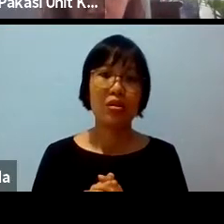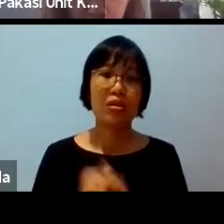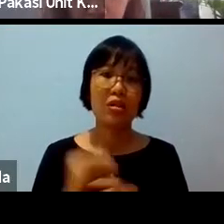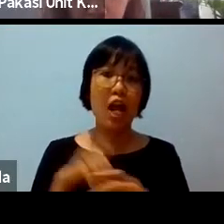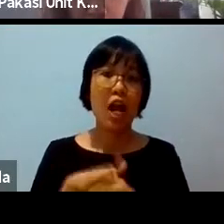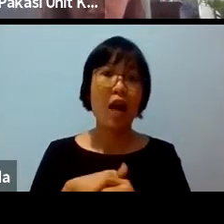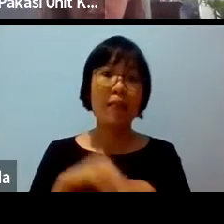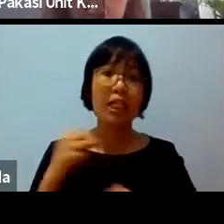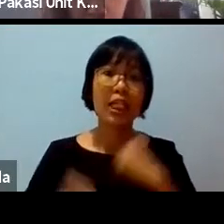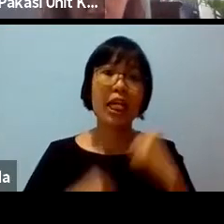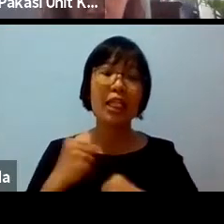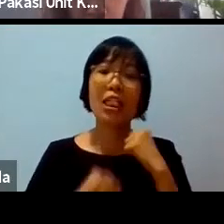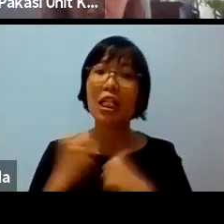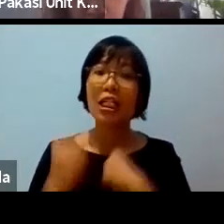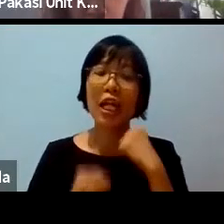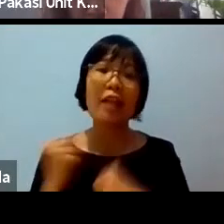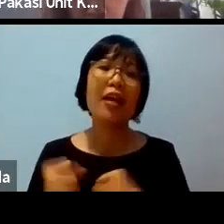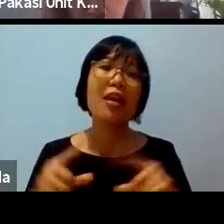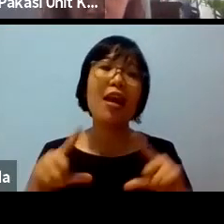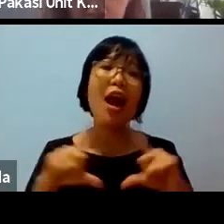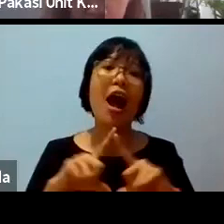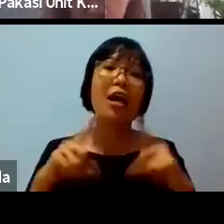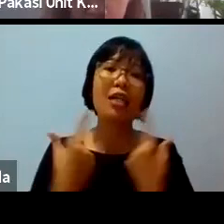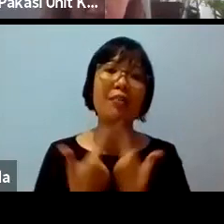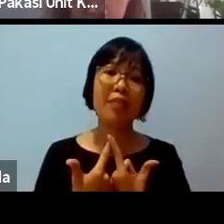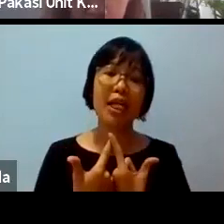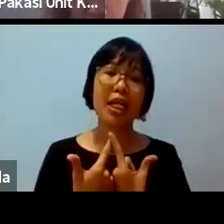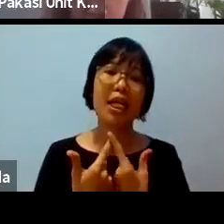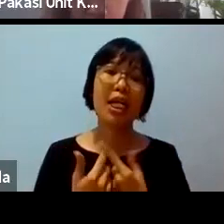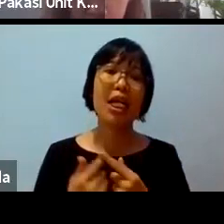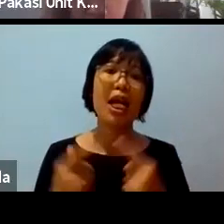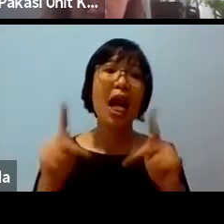kegiatan-kegiatan akademik di kampus agar